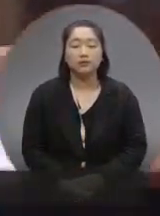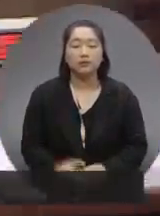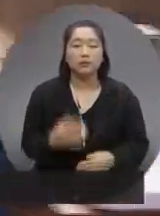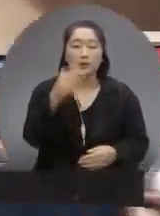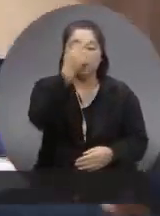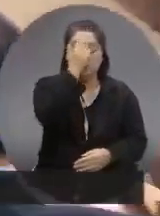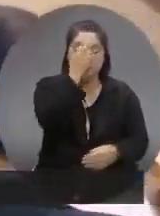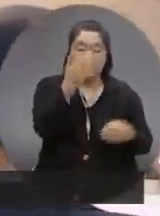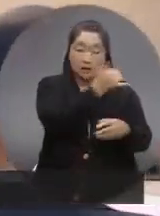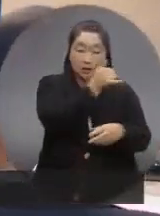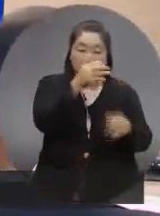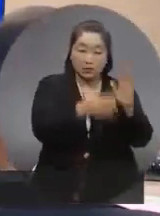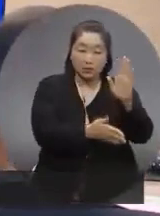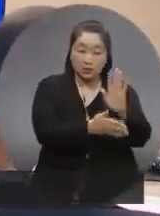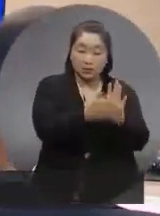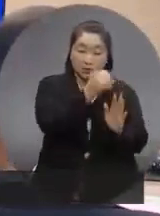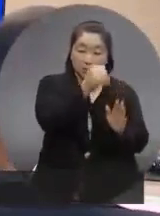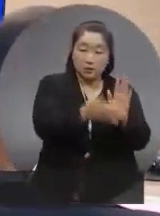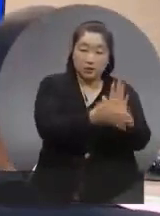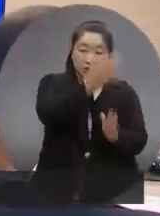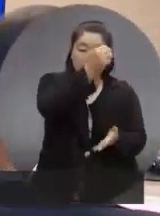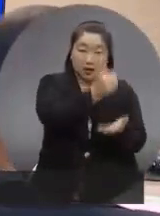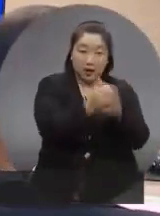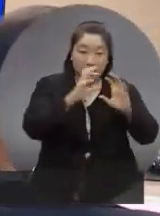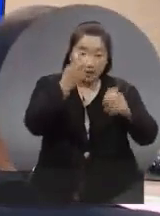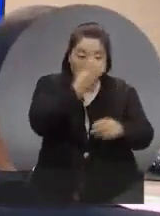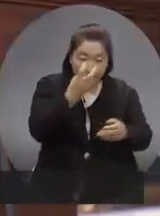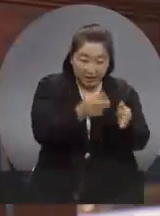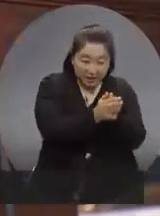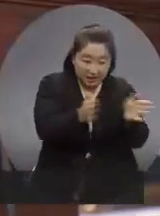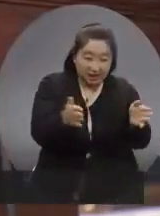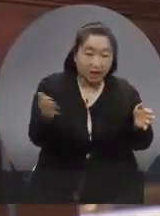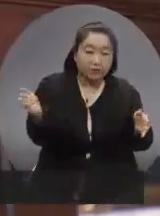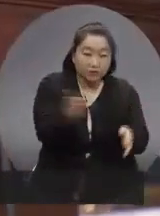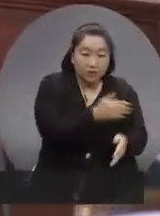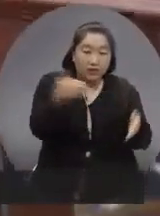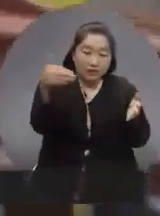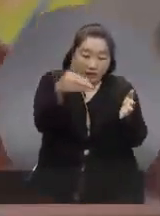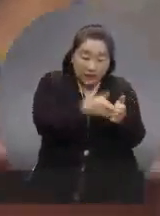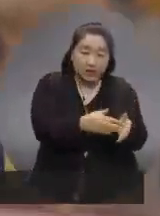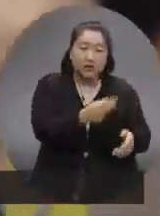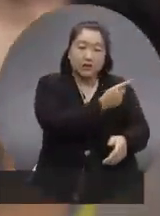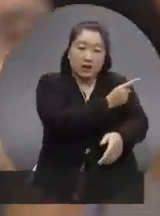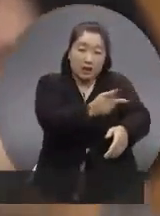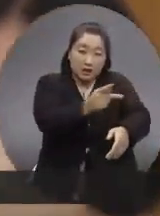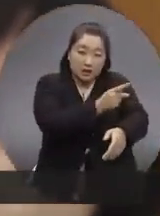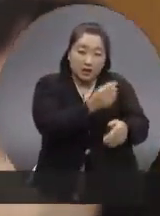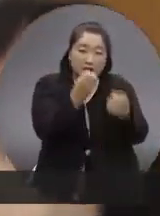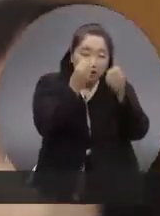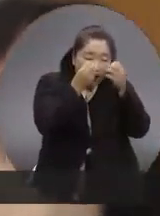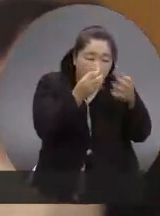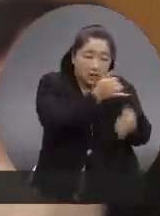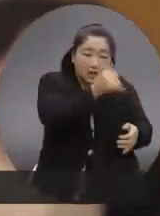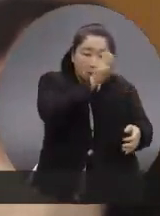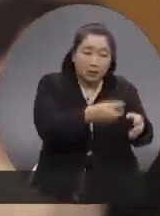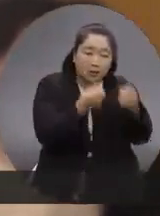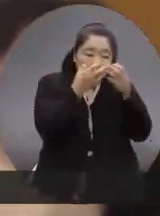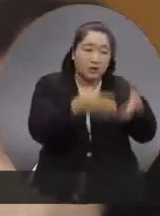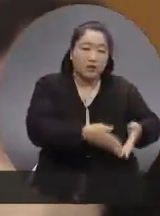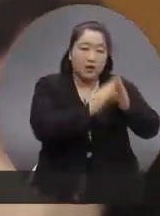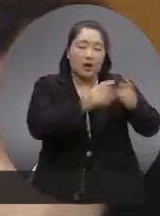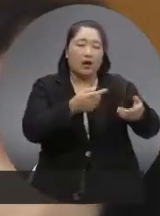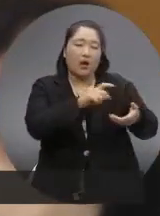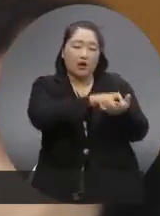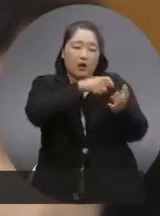최민호 세종시장은 국정감사 시작부터 끝까지 KTX 세종역 신설의 당위성을 설명하는데